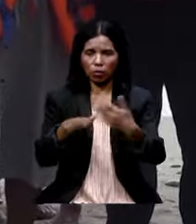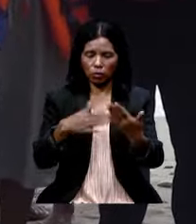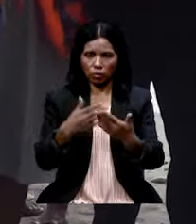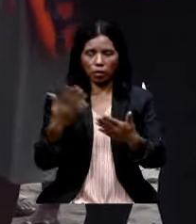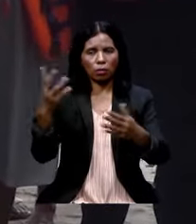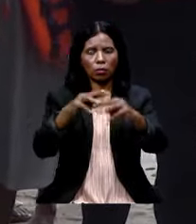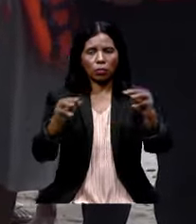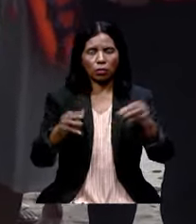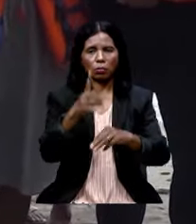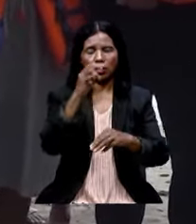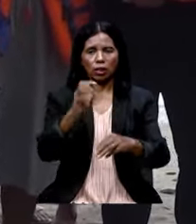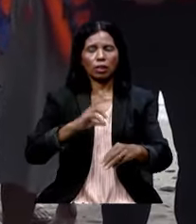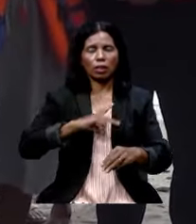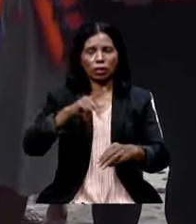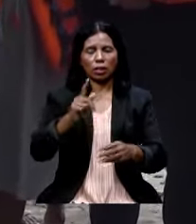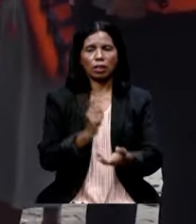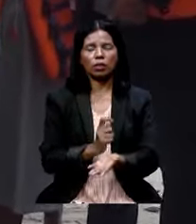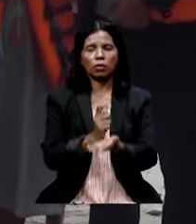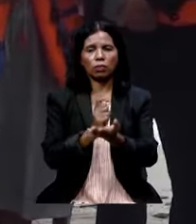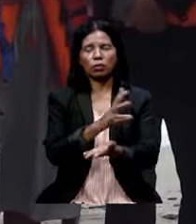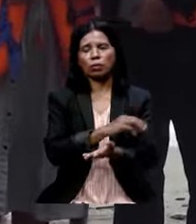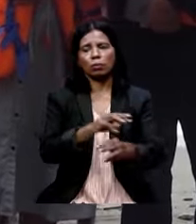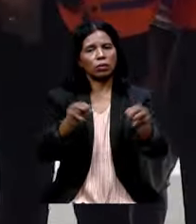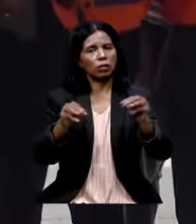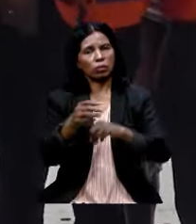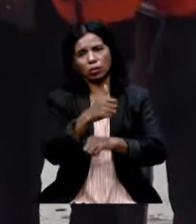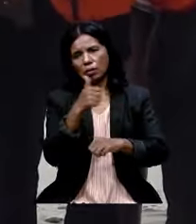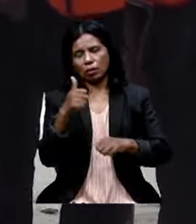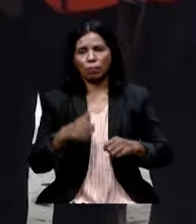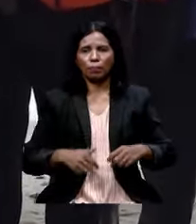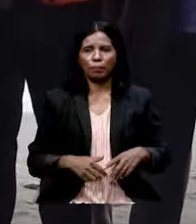munisipi dili likisa atauro no munisipio sira selok Agustino da Costa, ZMN.